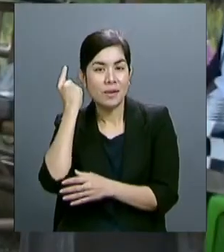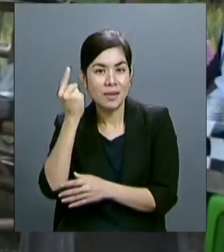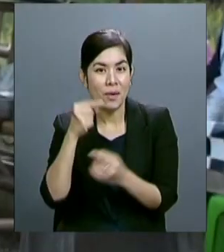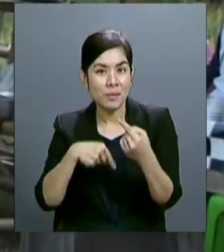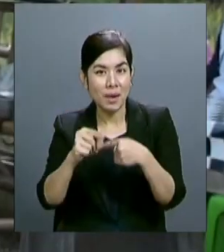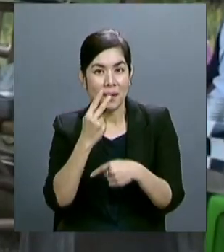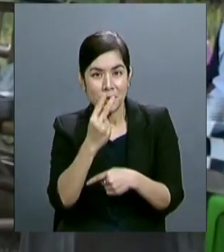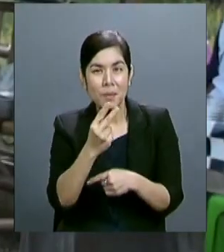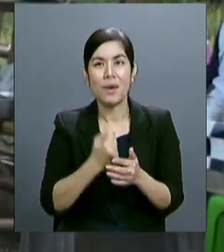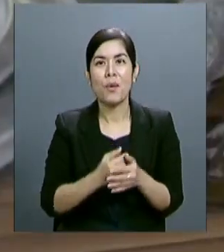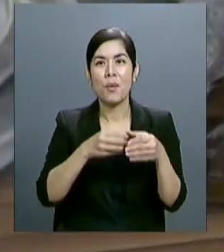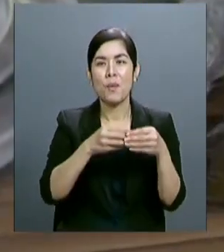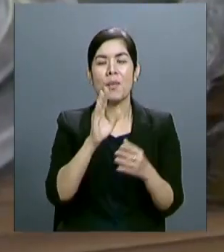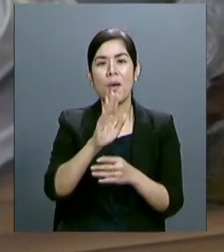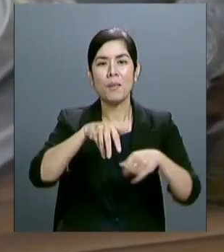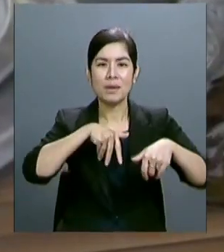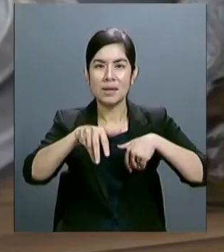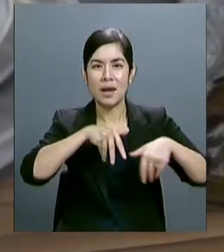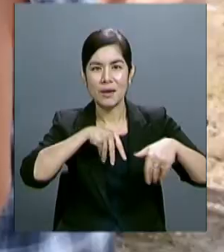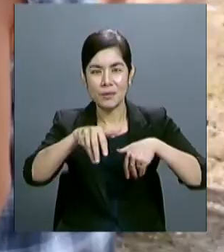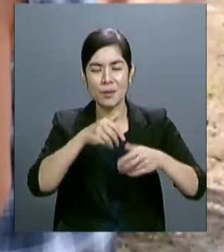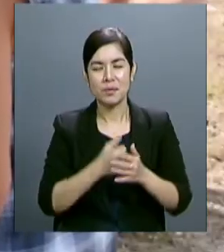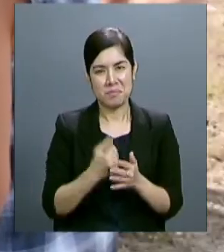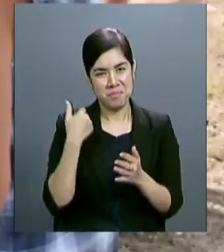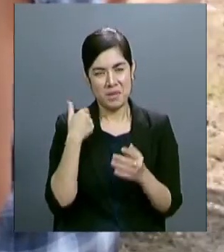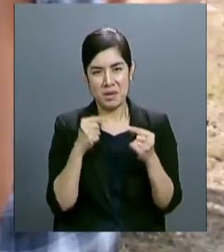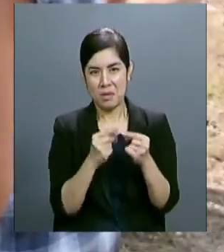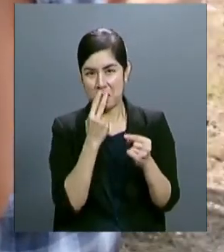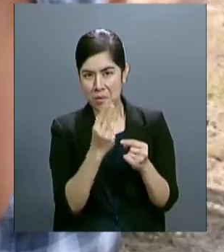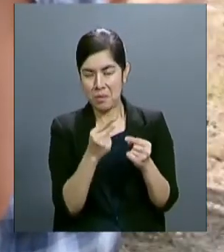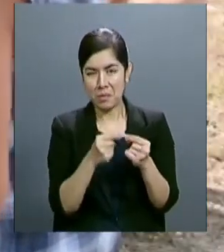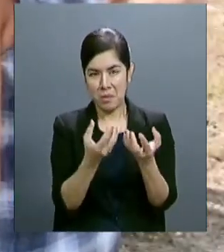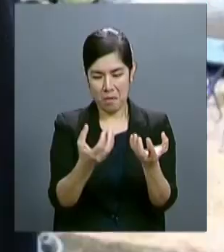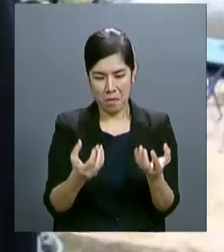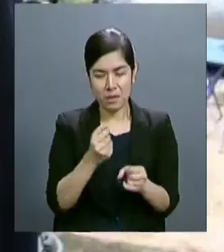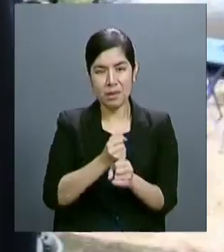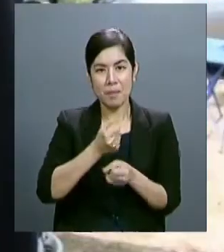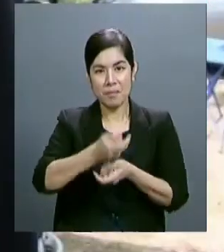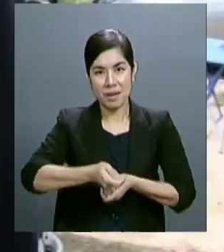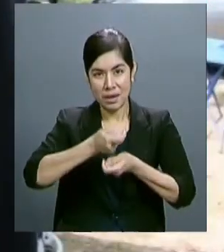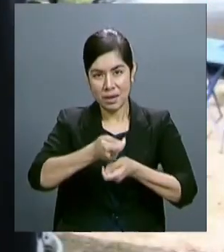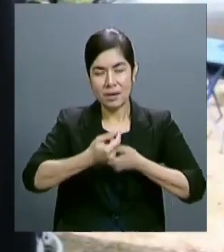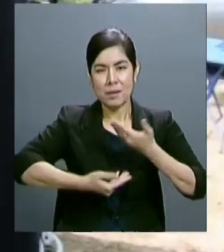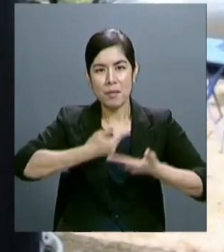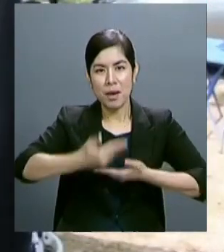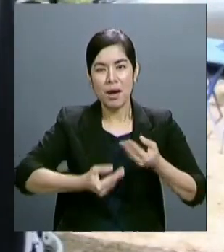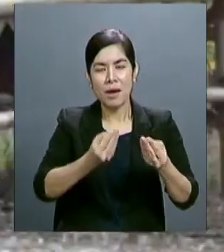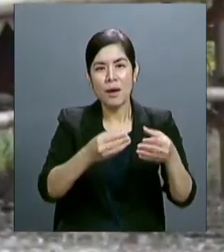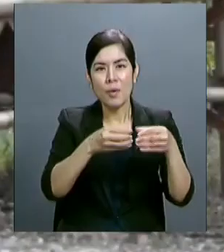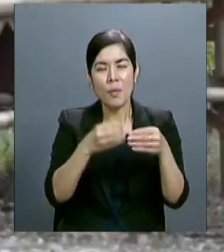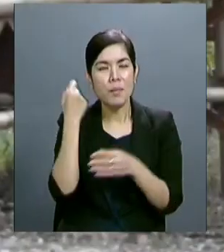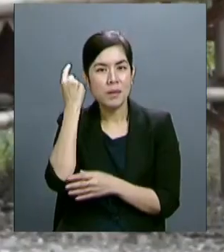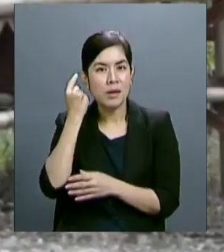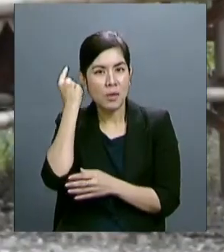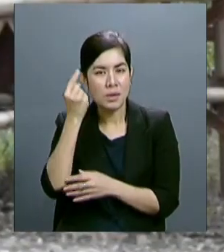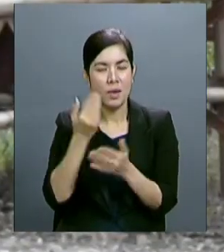สให้กับชาวบ้านในชุมชนได้นำพืชพันธุ์หรือสินค้าทางการเกษตรนำมาค้าขายให้กับนักท่องเที่ยวทำให้สร้